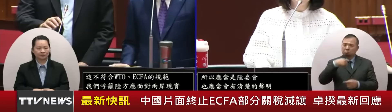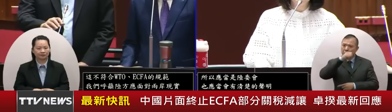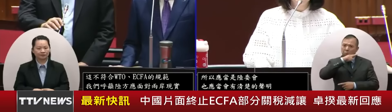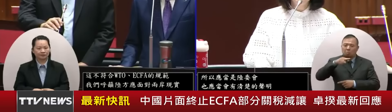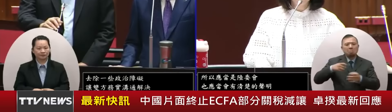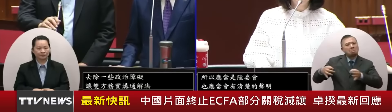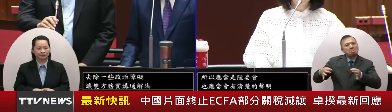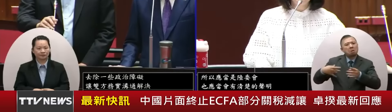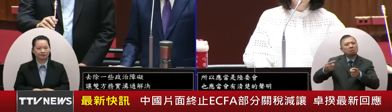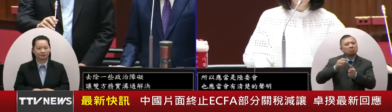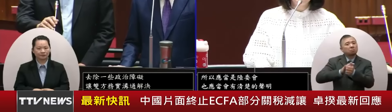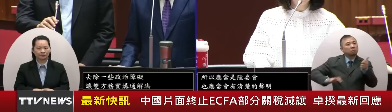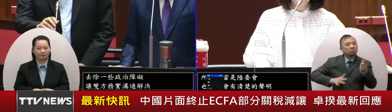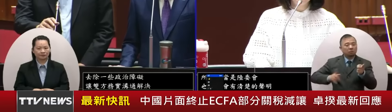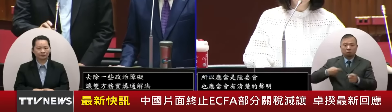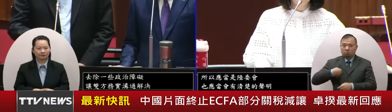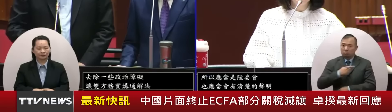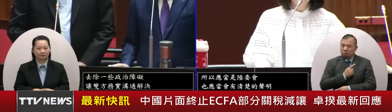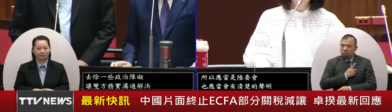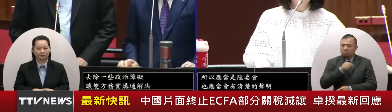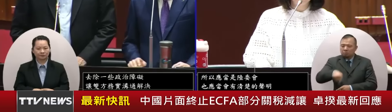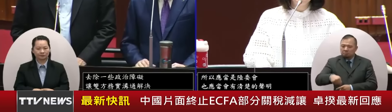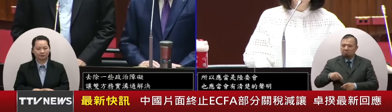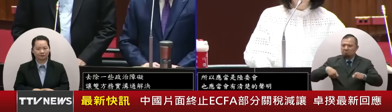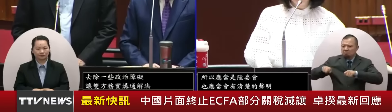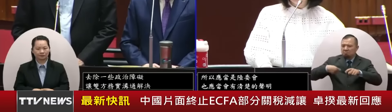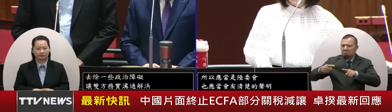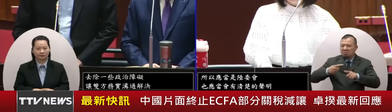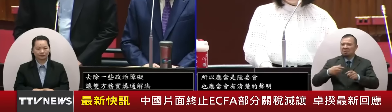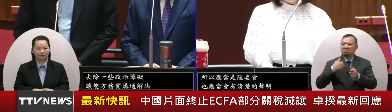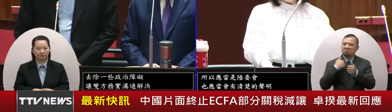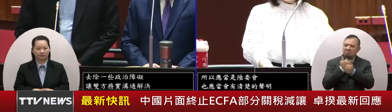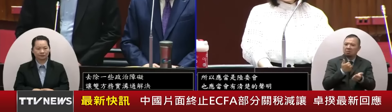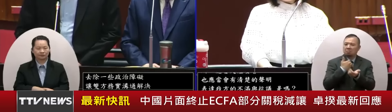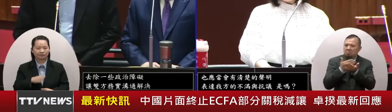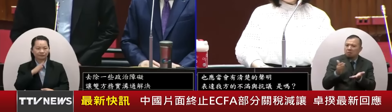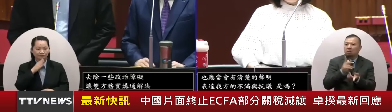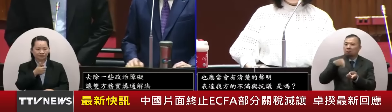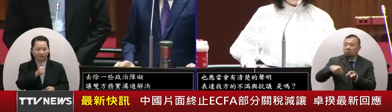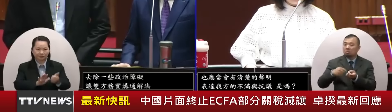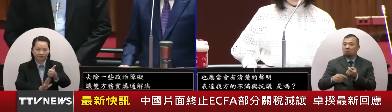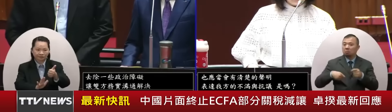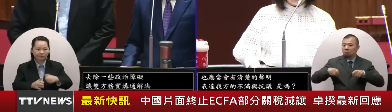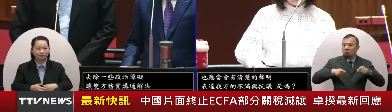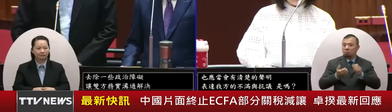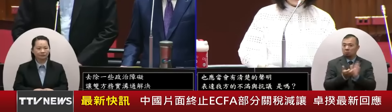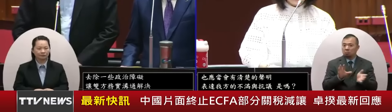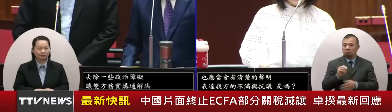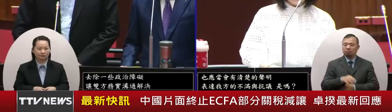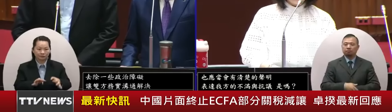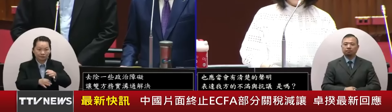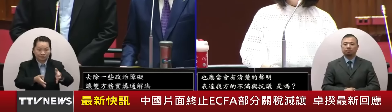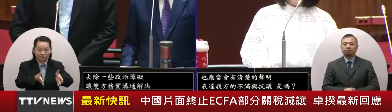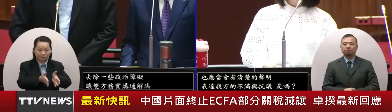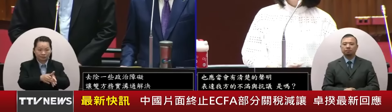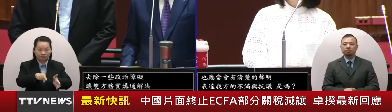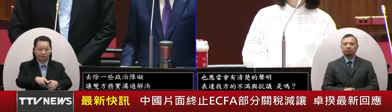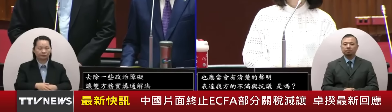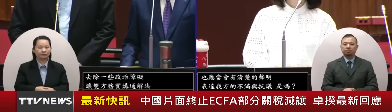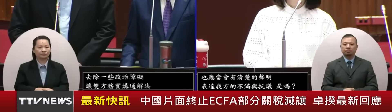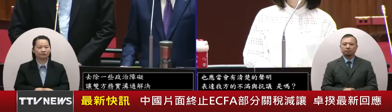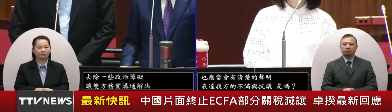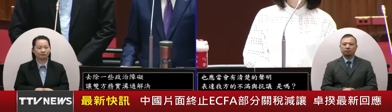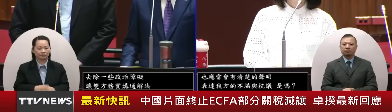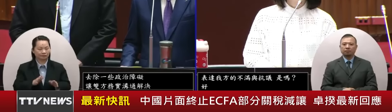产业，是不是做好万全的推演跟准备？ 是的，谢谢委员。在经济部这边呢，我想我们